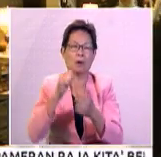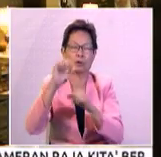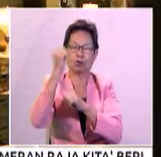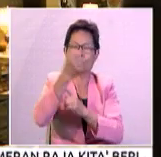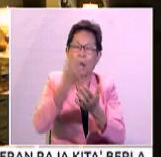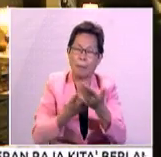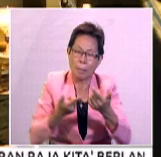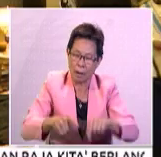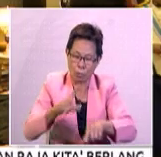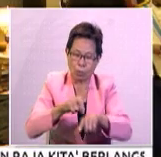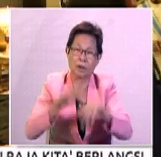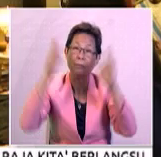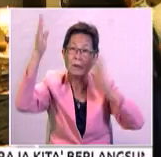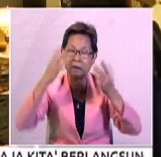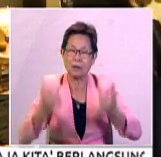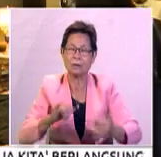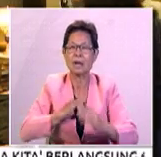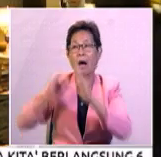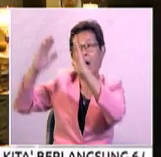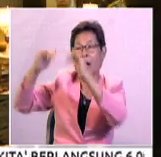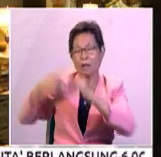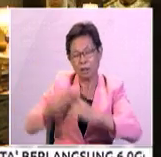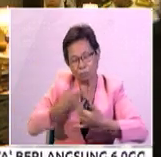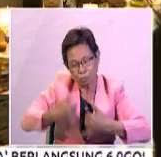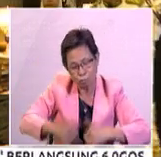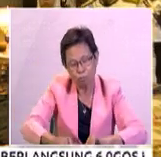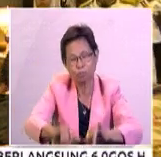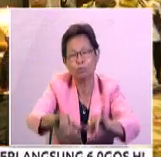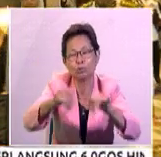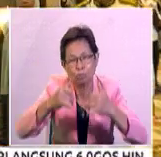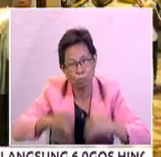dan saya harap bahawa kita akan teruskan